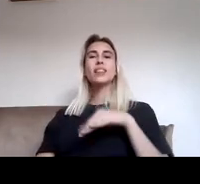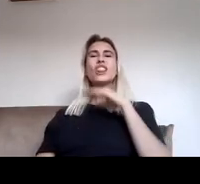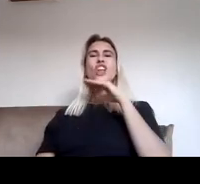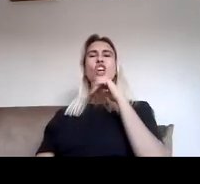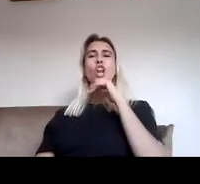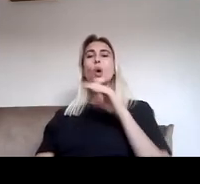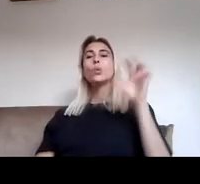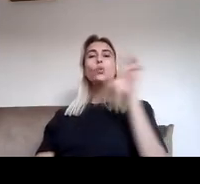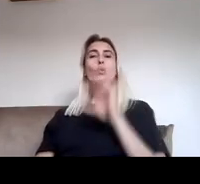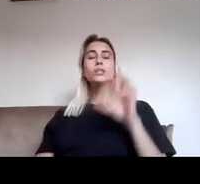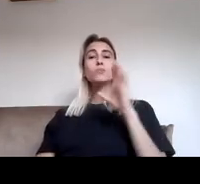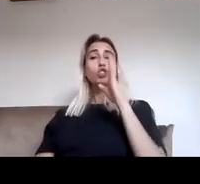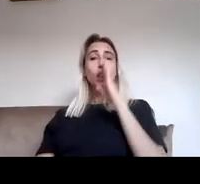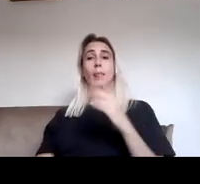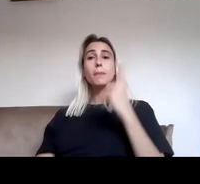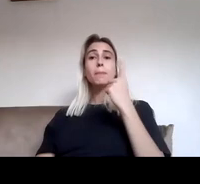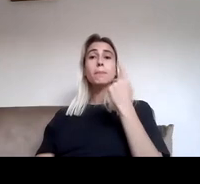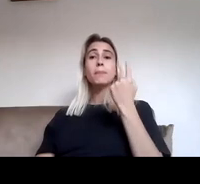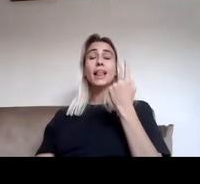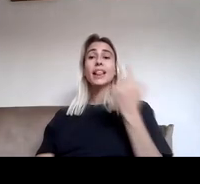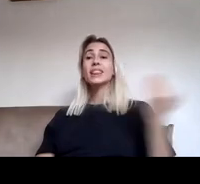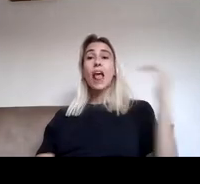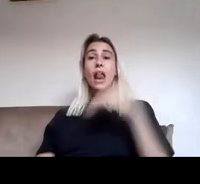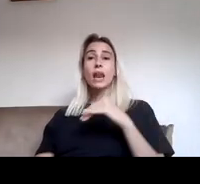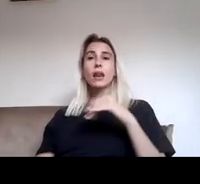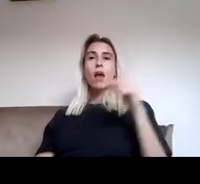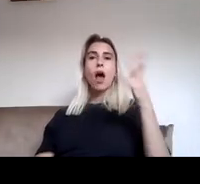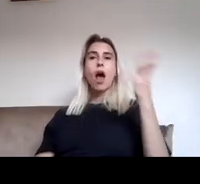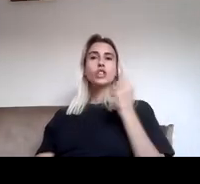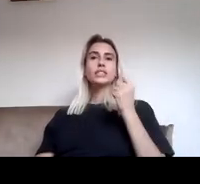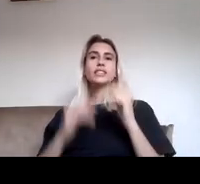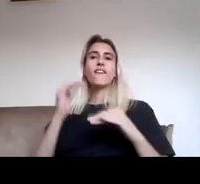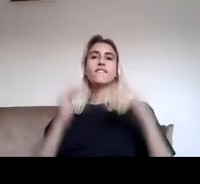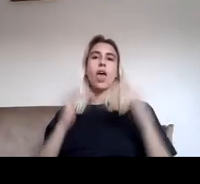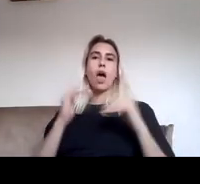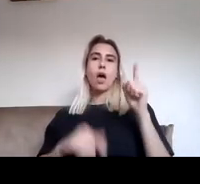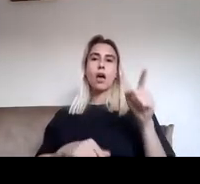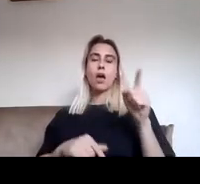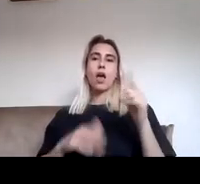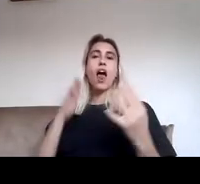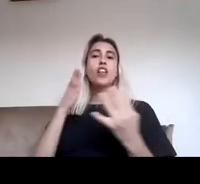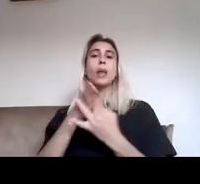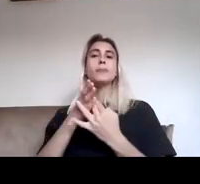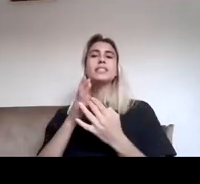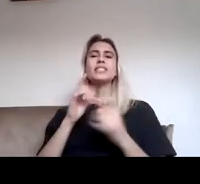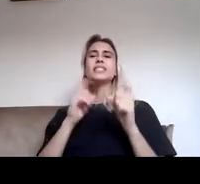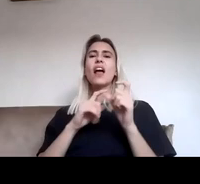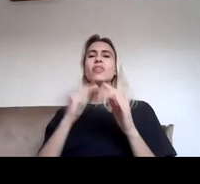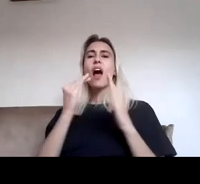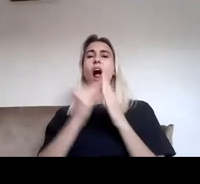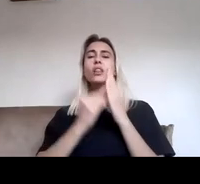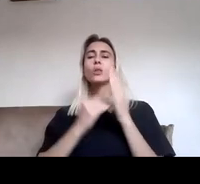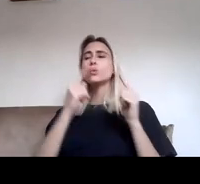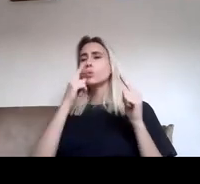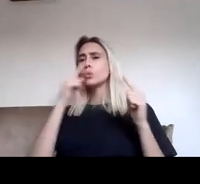turizminde ciddi bir gelir elde edebilecek seviyede. Çünkü neden? Erişilebilirlik standartlarına çok uygun bir dizayn ve